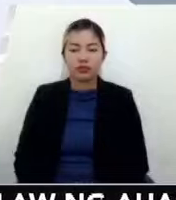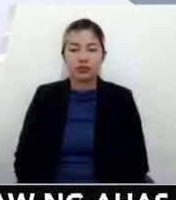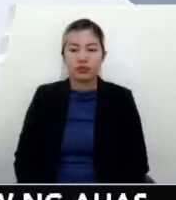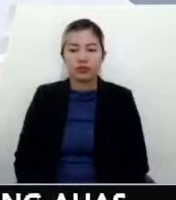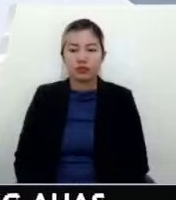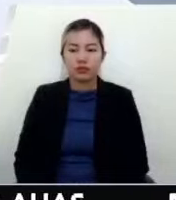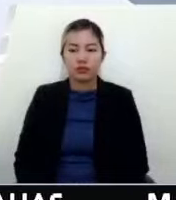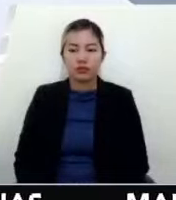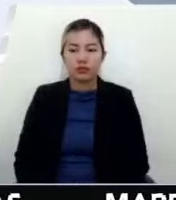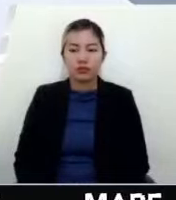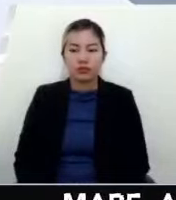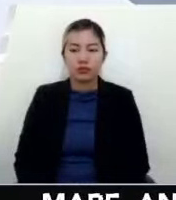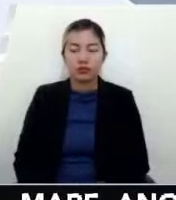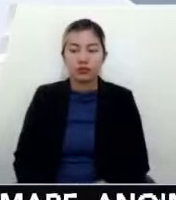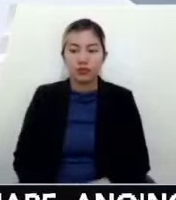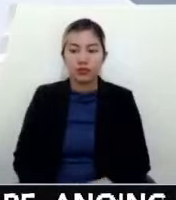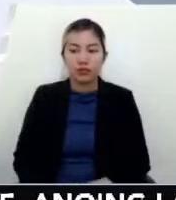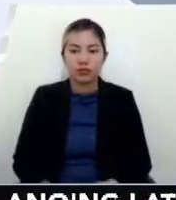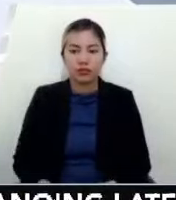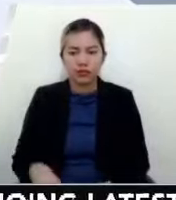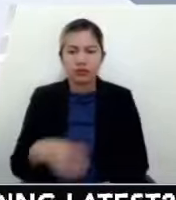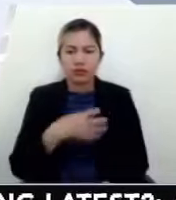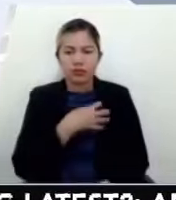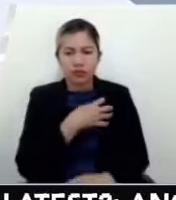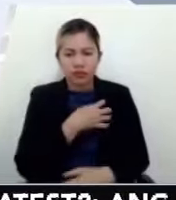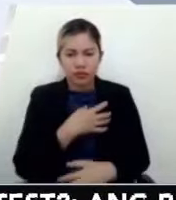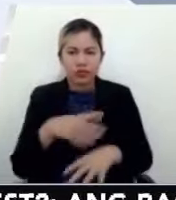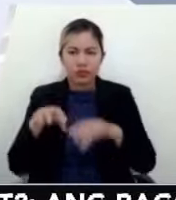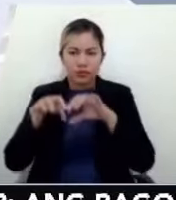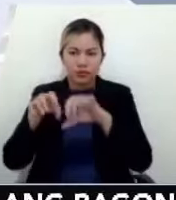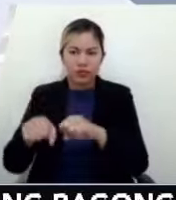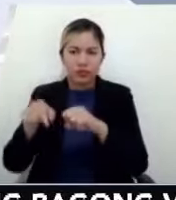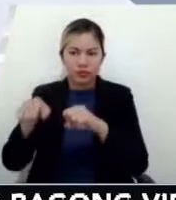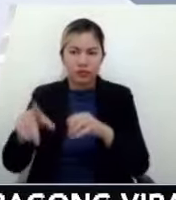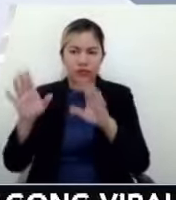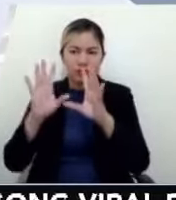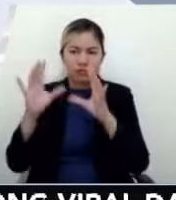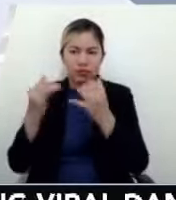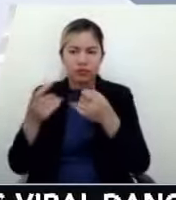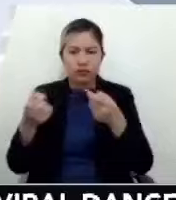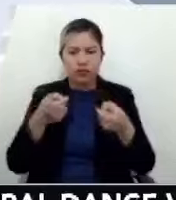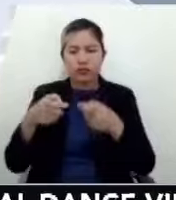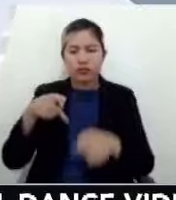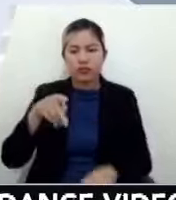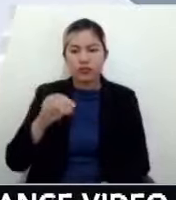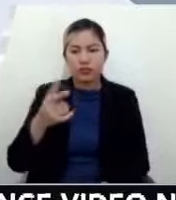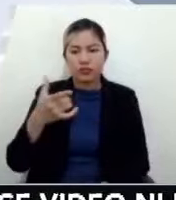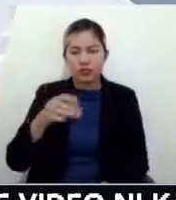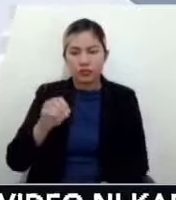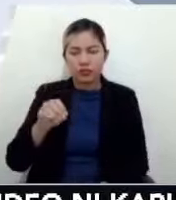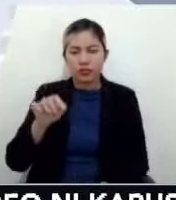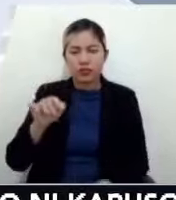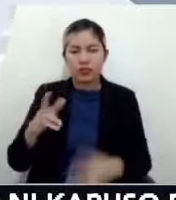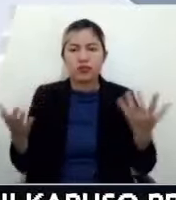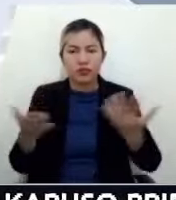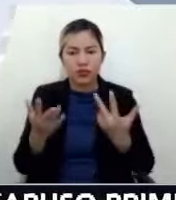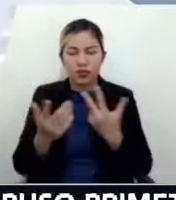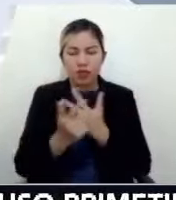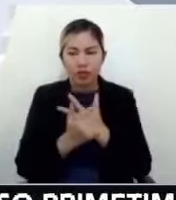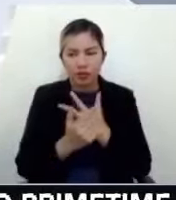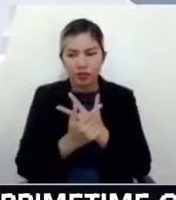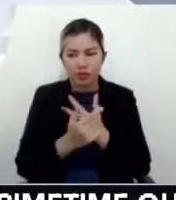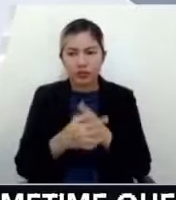Sinalakay ng mga otoridad ang isang kumpanyang pinangangasiwaan umano ng Pogo, Kingpin na si Lim Zunhan sa Binian, Laguna. Sa Makati City